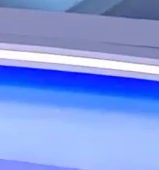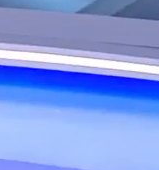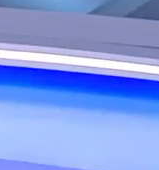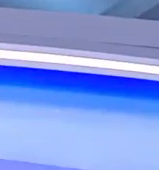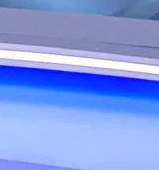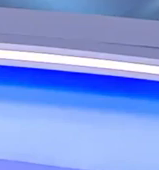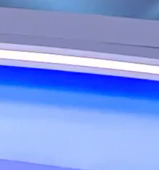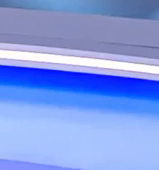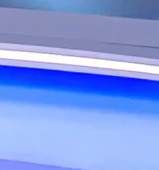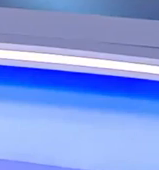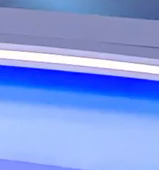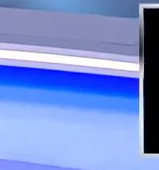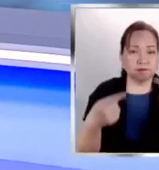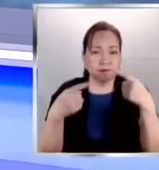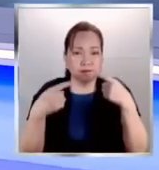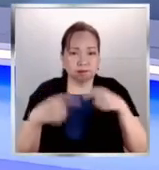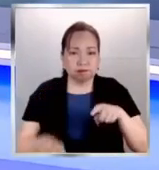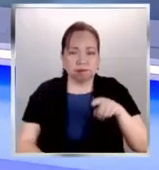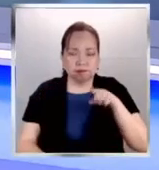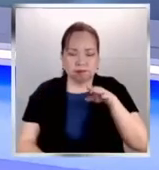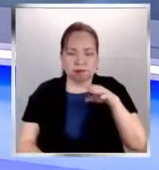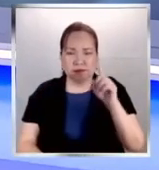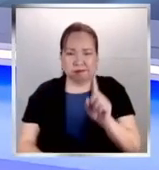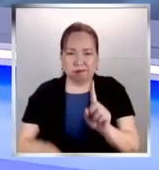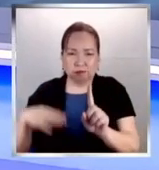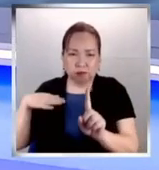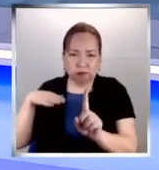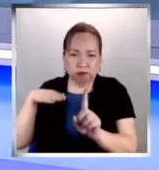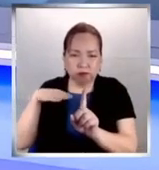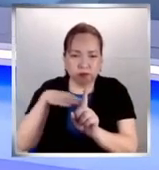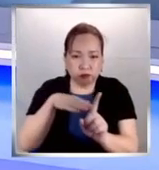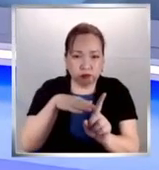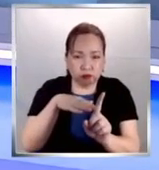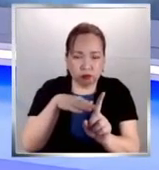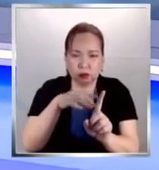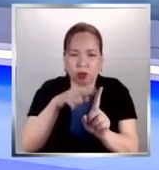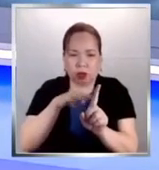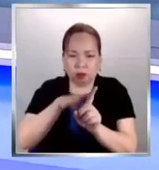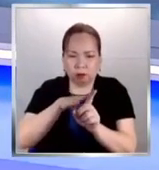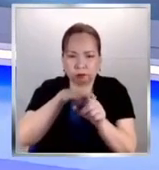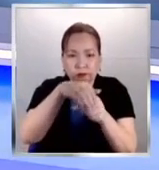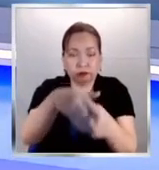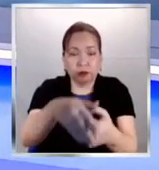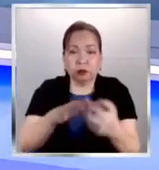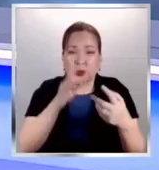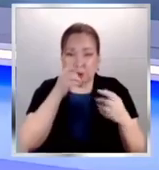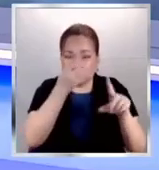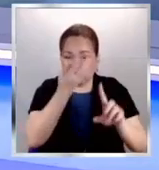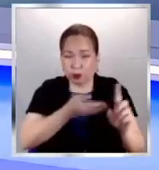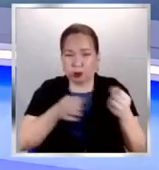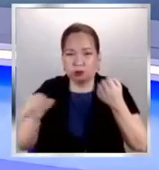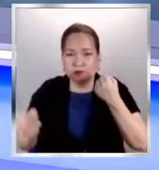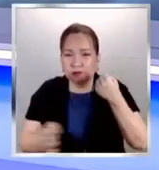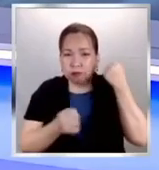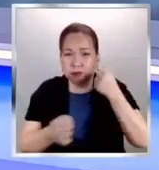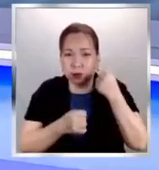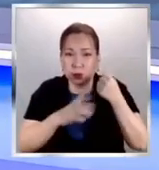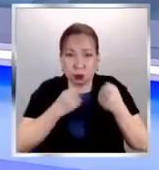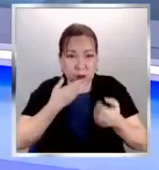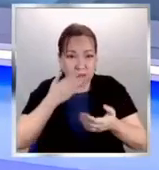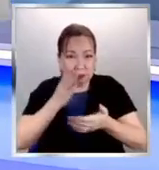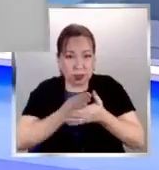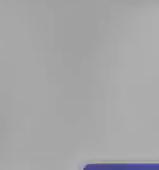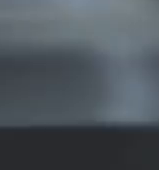Nabundol at nagulungan pa ng SUV ang isang street sweeper sa Paranaque. Ang suspect, hindi man lang huminto. Nakatutok si